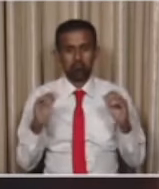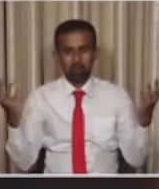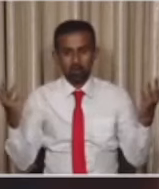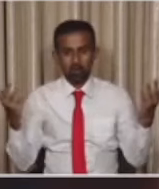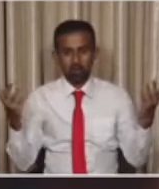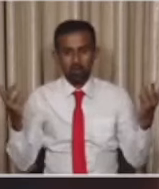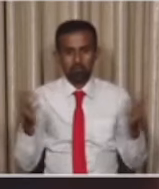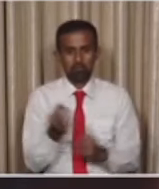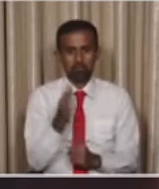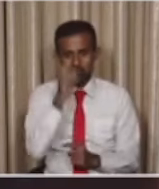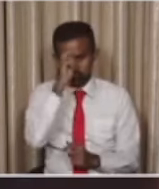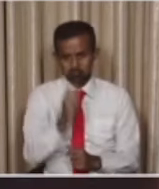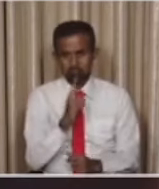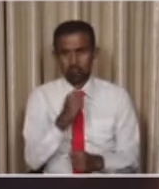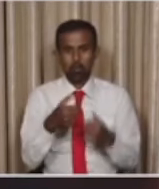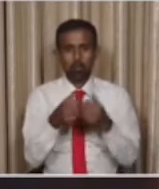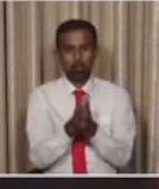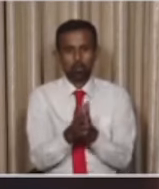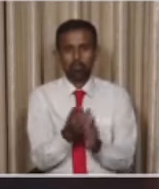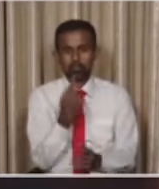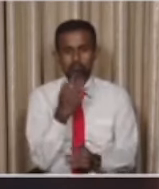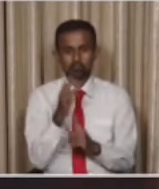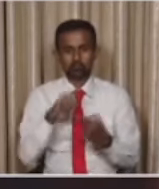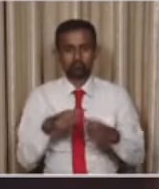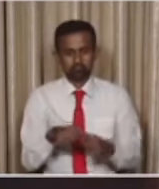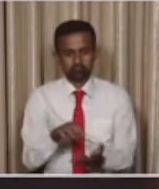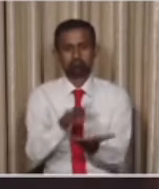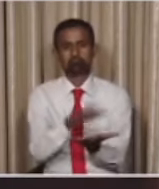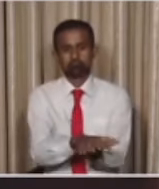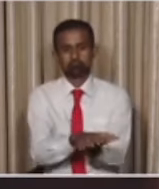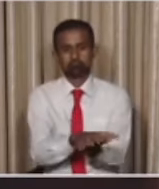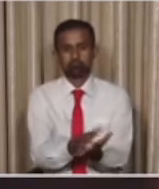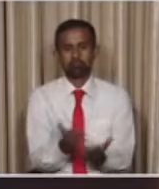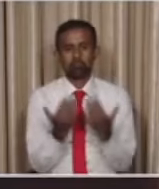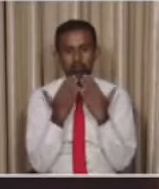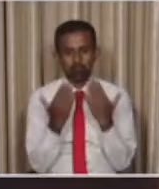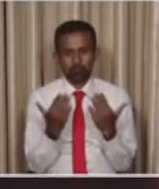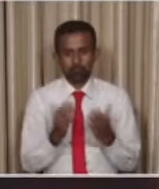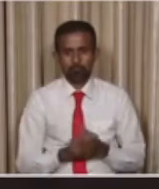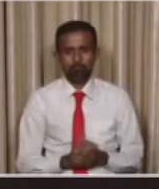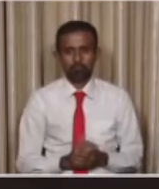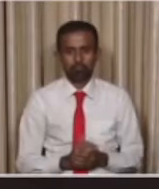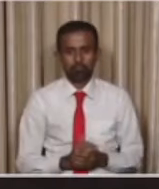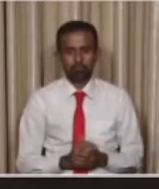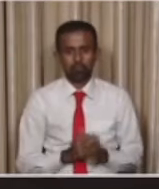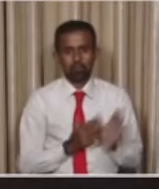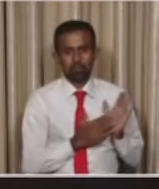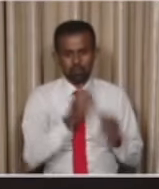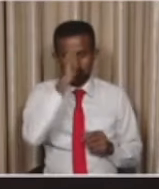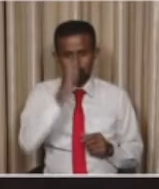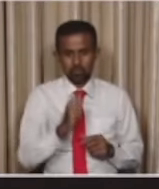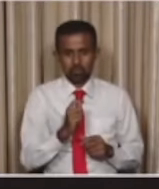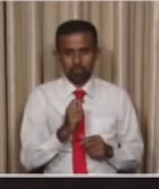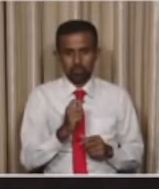ජනාධිපතිතුමාට යෝජනා කරන කවුරු කිව්වත් අපි මේ ජනාධිපති වර්ණය අපි දිනනවා ඔබතුමාට බොහොම ස්තුතියි කරු මයන්ත දිසානායක